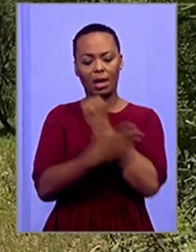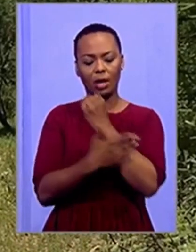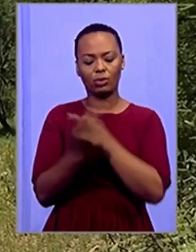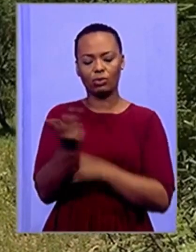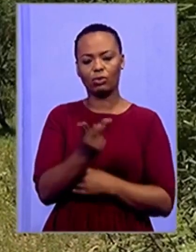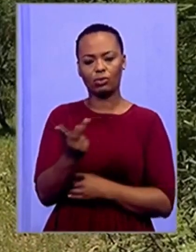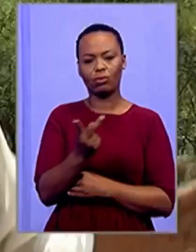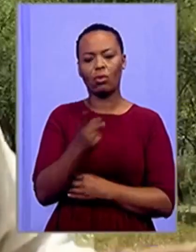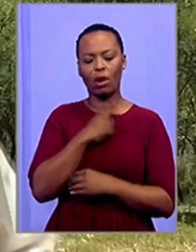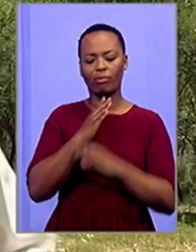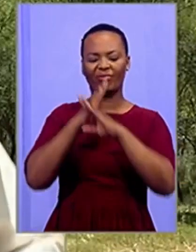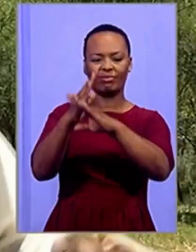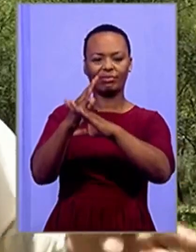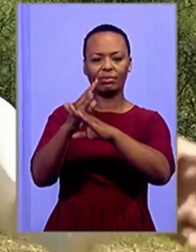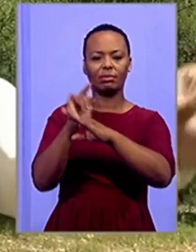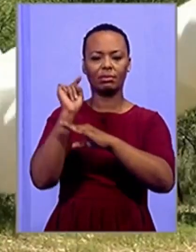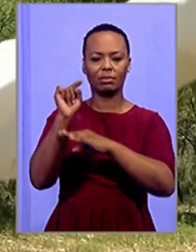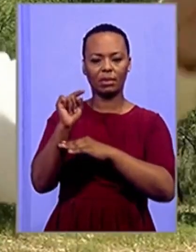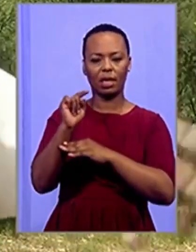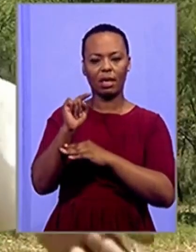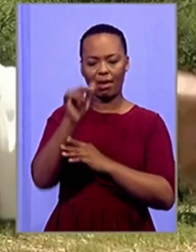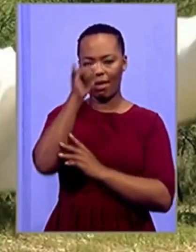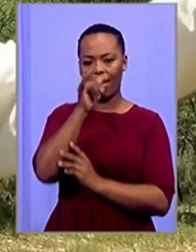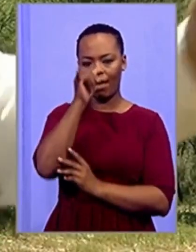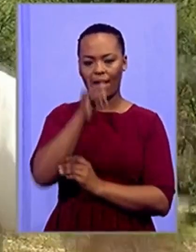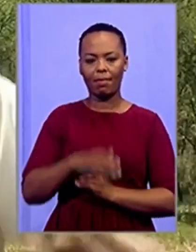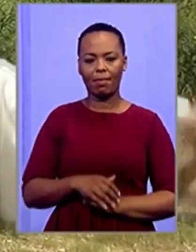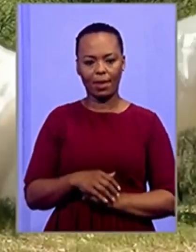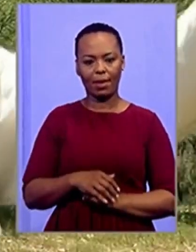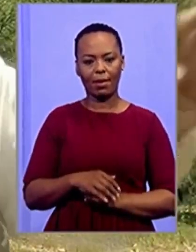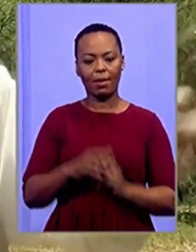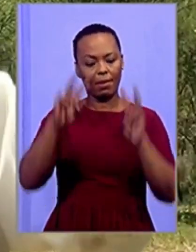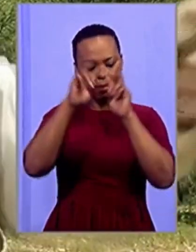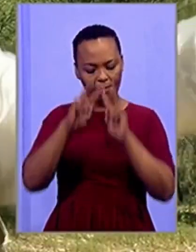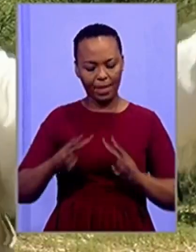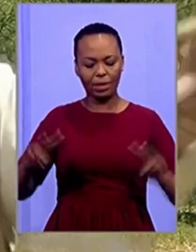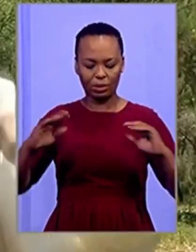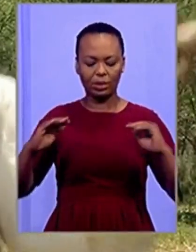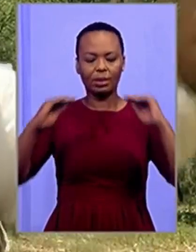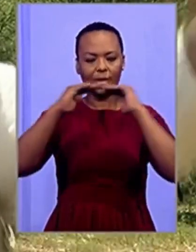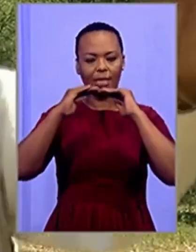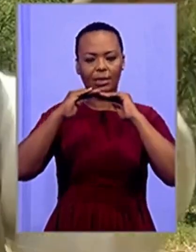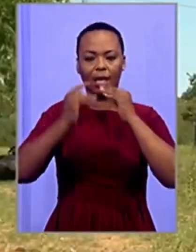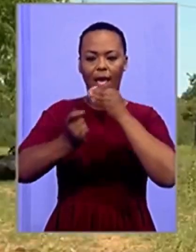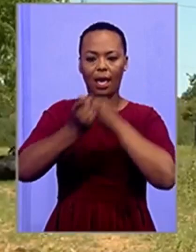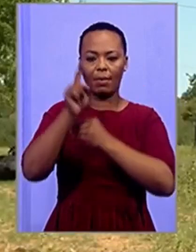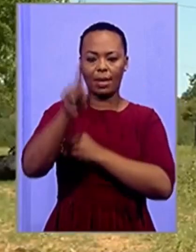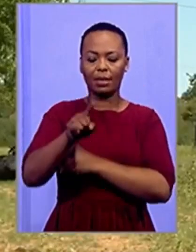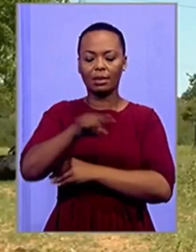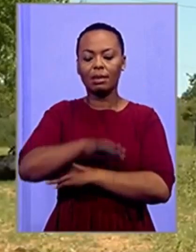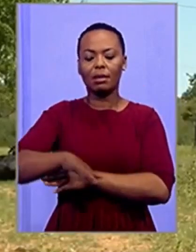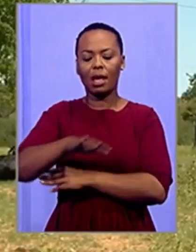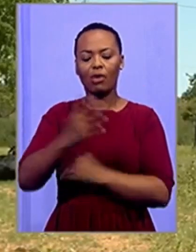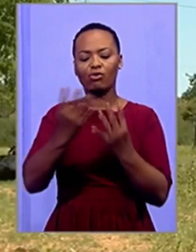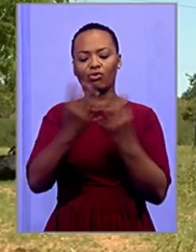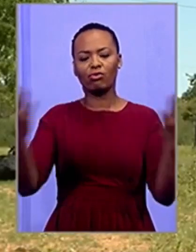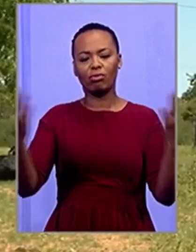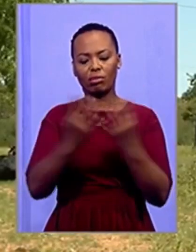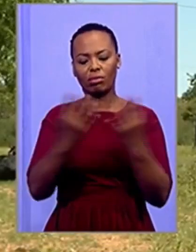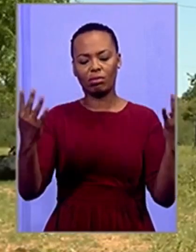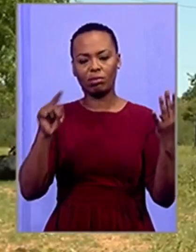bobedi go thibela bosenyi. Peace and justice e tshwantse diro ka gitso tshwantse dirwe mo trading. Kgosi ya motse wa tshedila